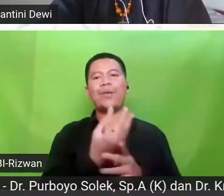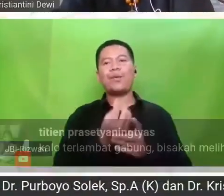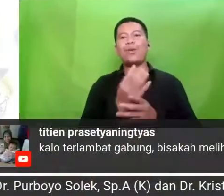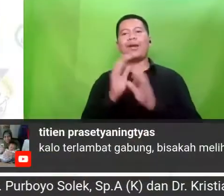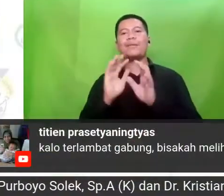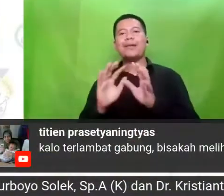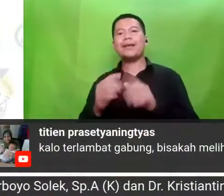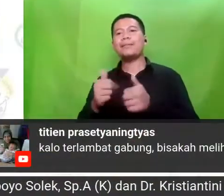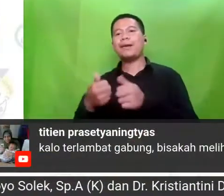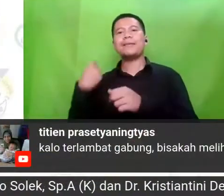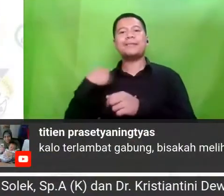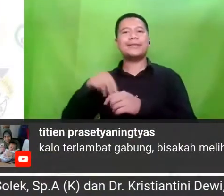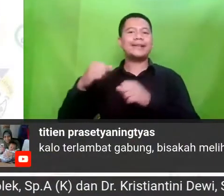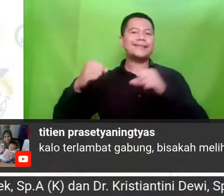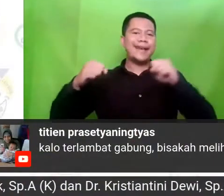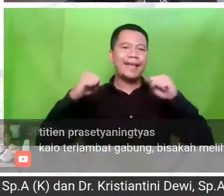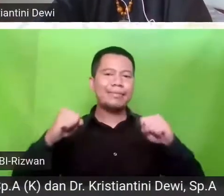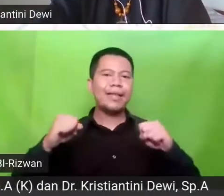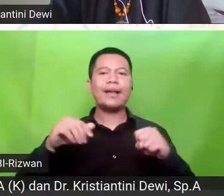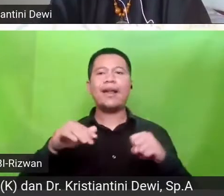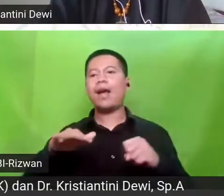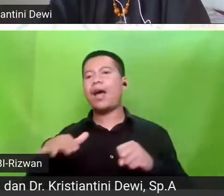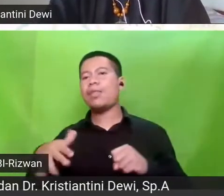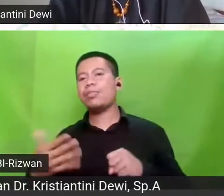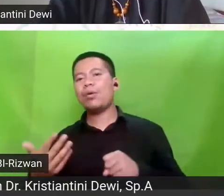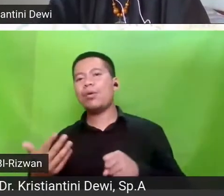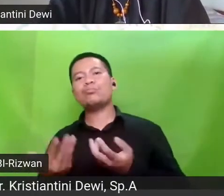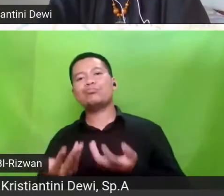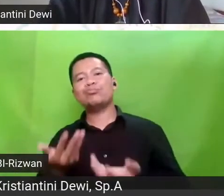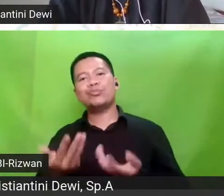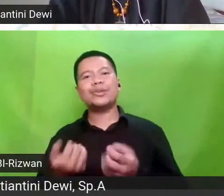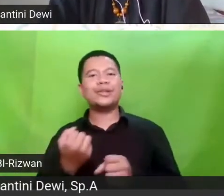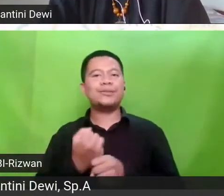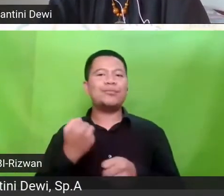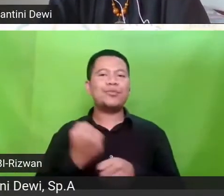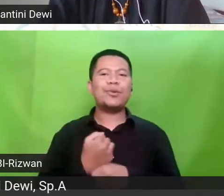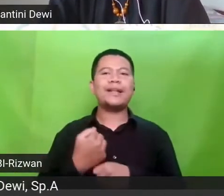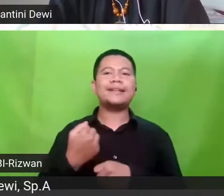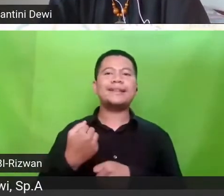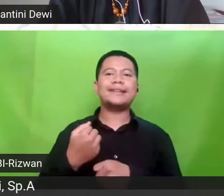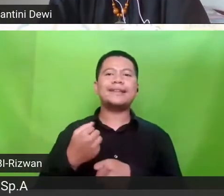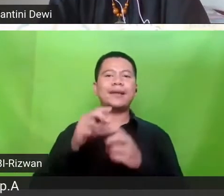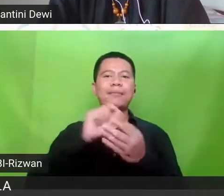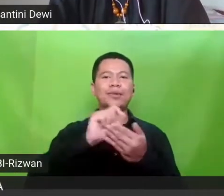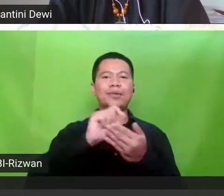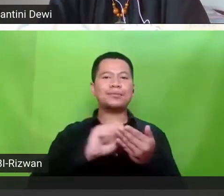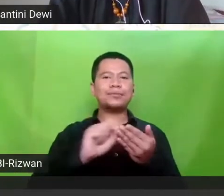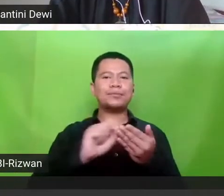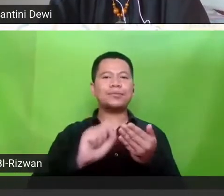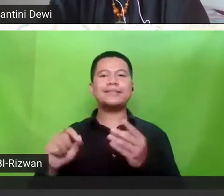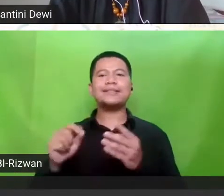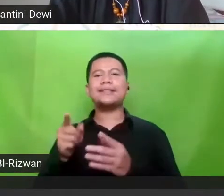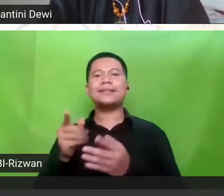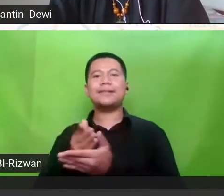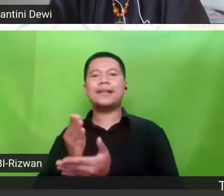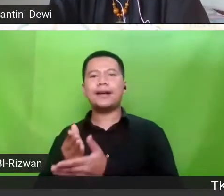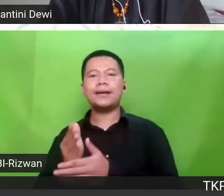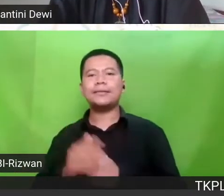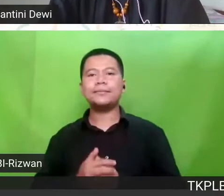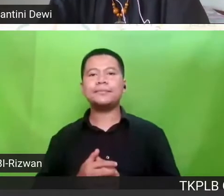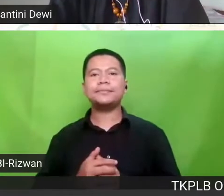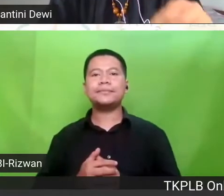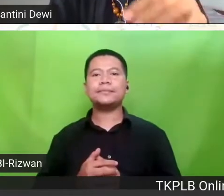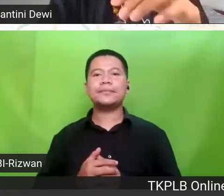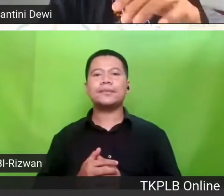Kementerian Kesehatan atau bahkan yang dibuat oleh para penulis-penulis di bidang ini yang kemudian